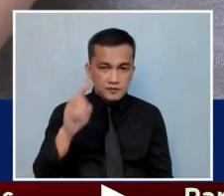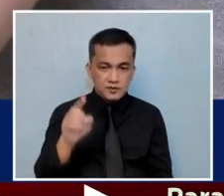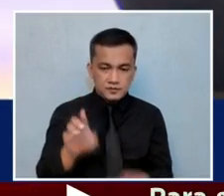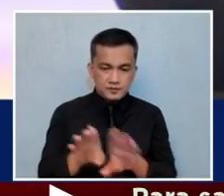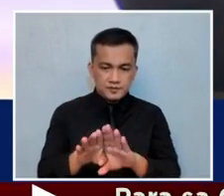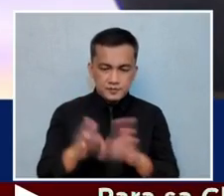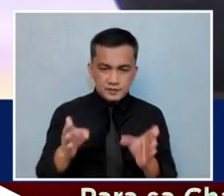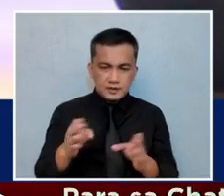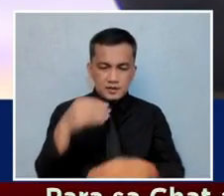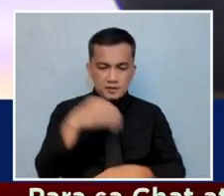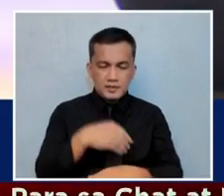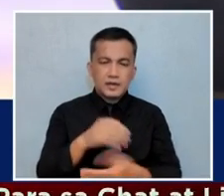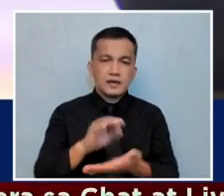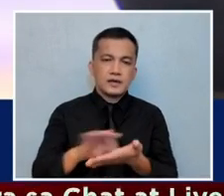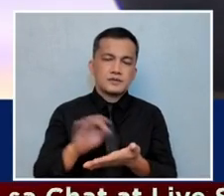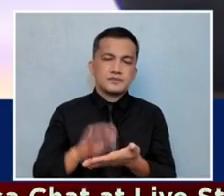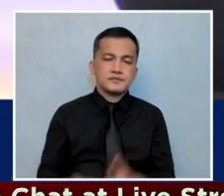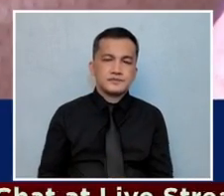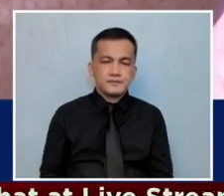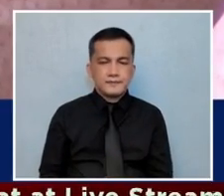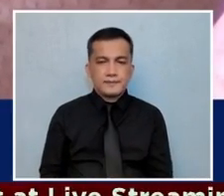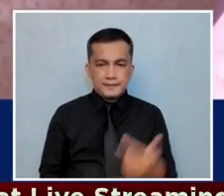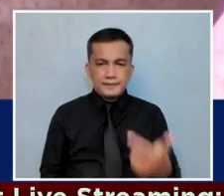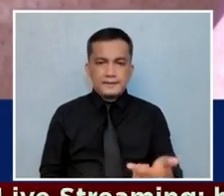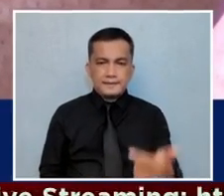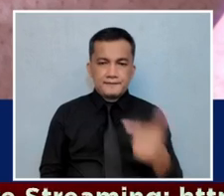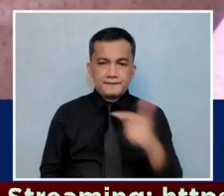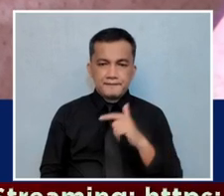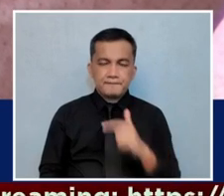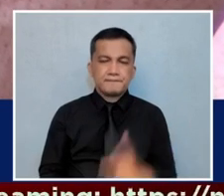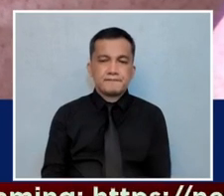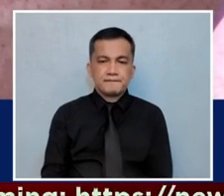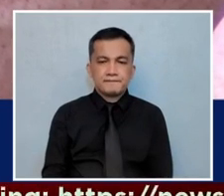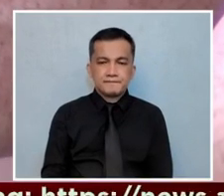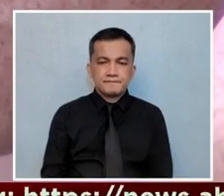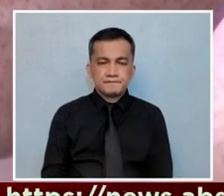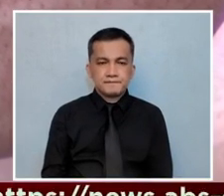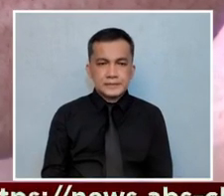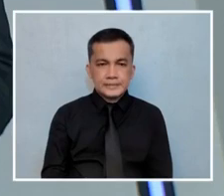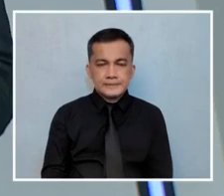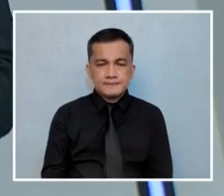bank account. Warren De Guzman, ABS-CBN News.